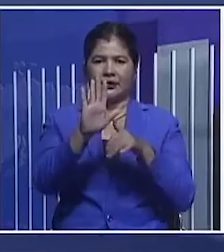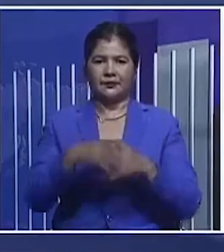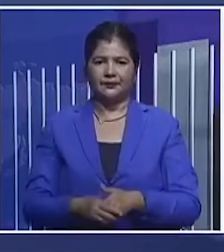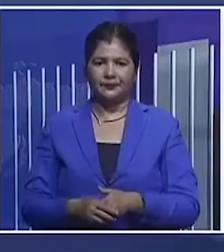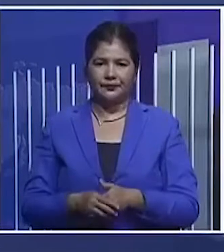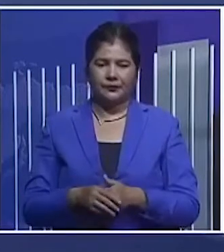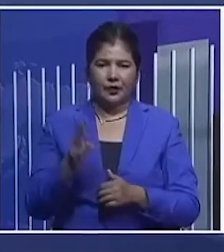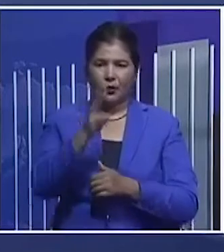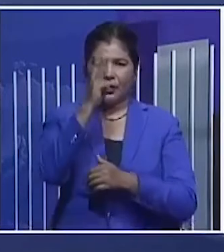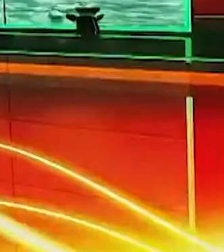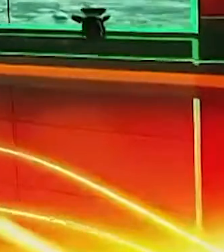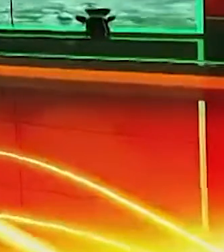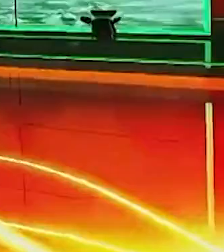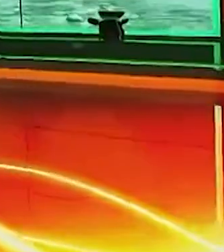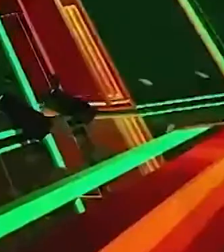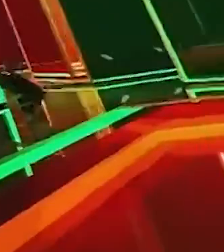अब मौसम।